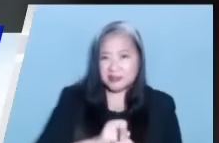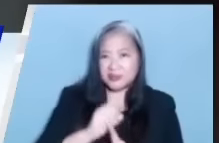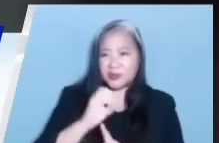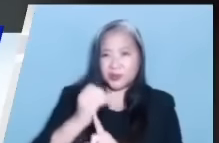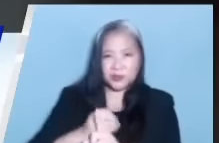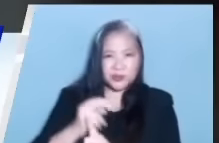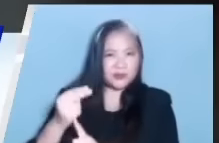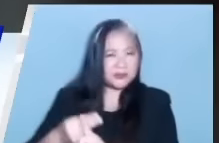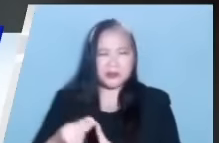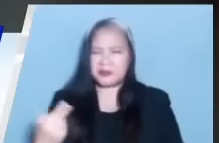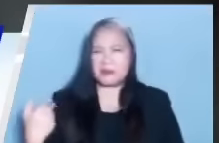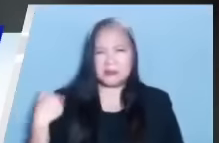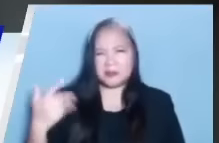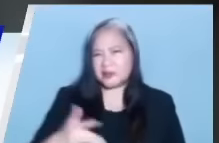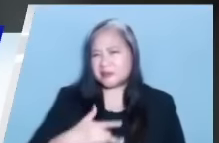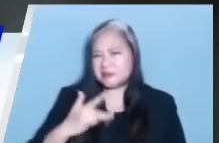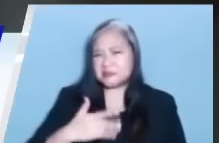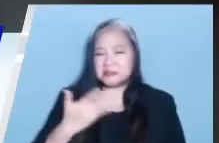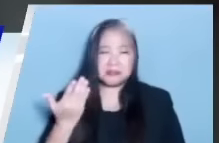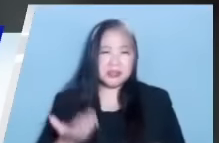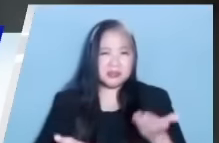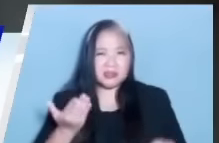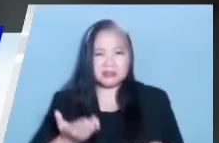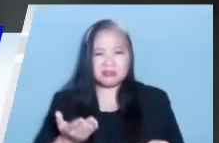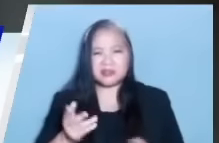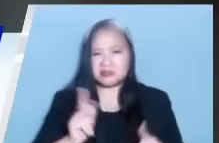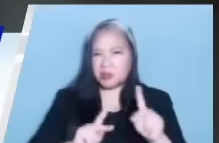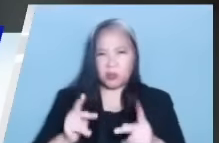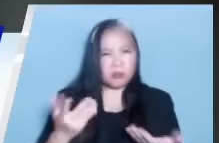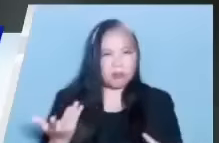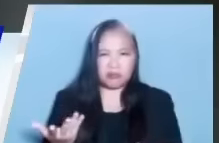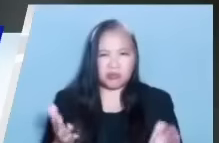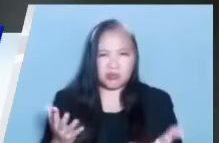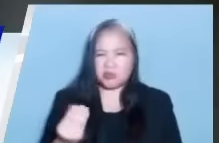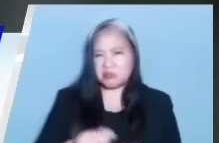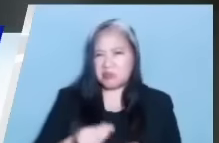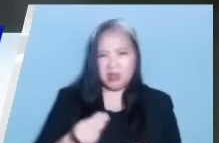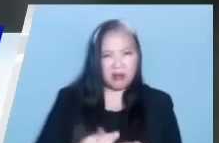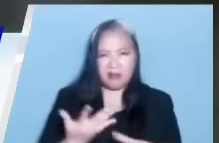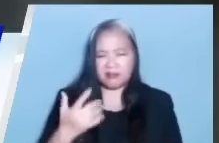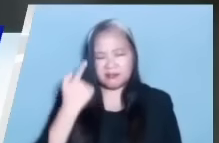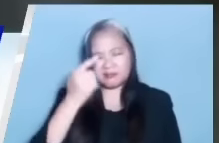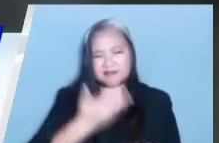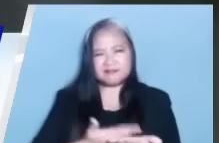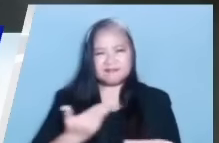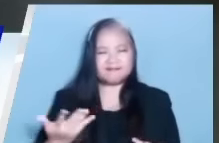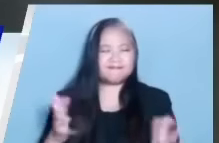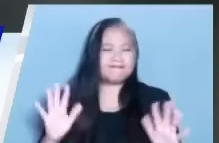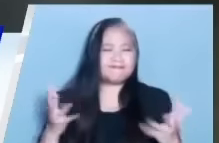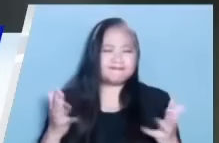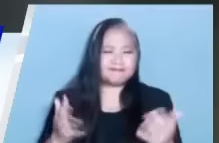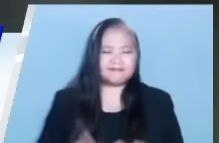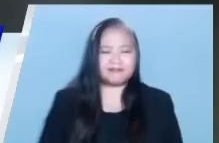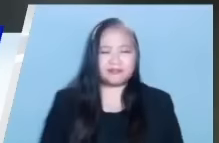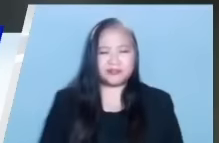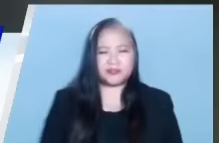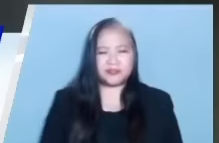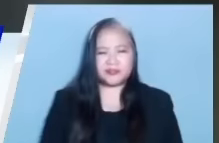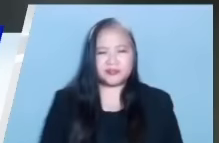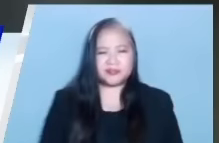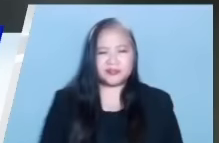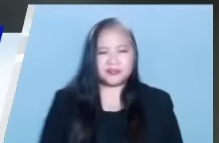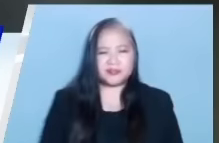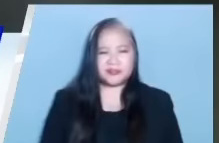po walang ano yung mga tao, wala ding pambili. O kaya naman, nag-iipon